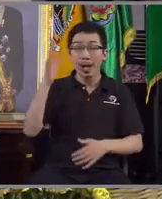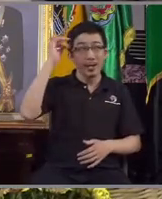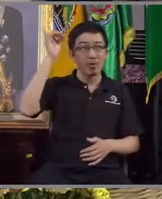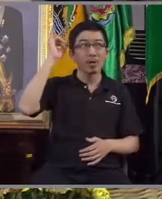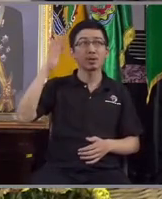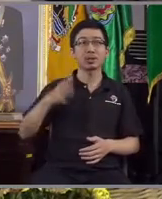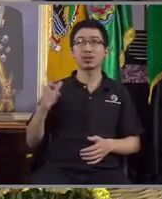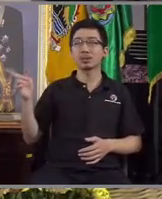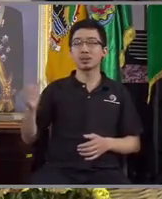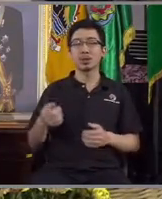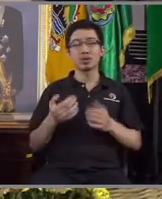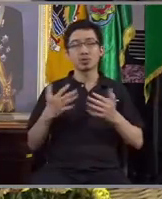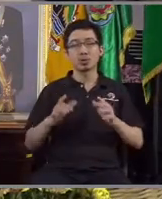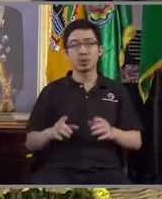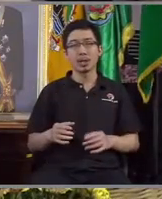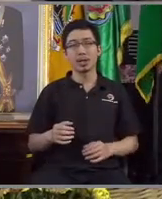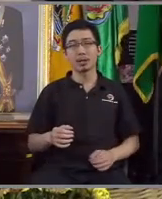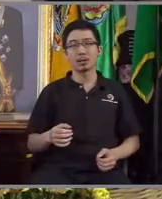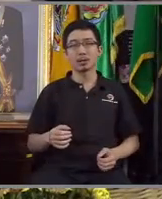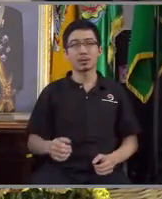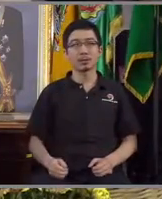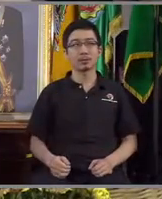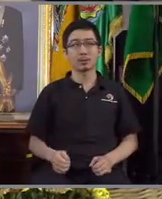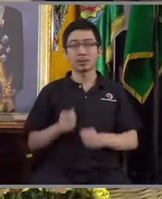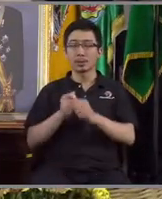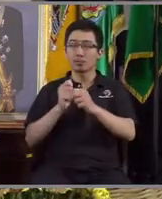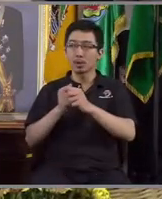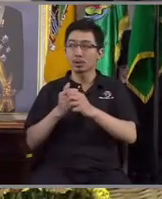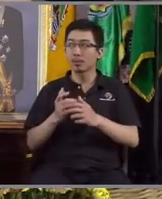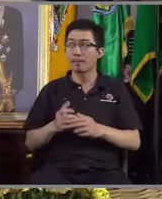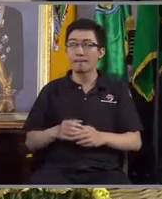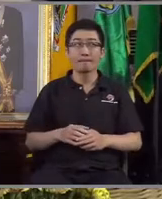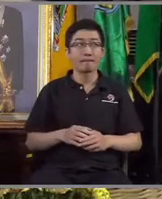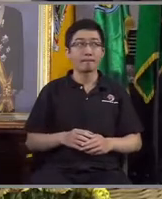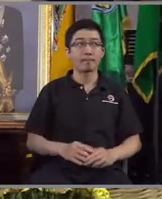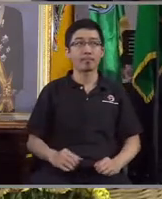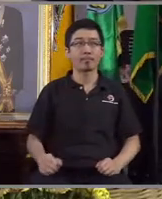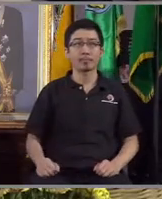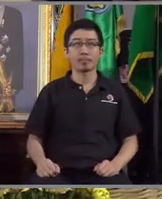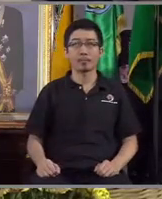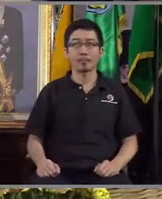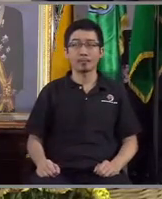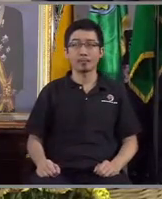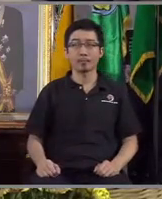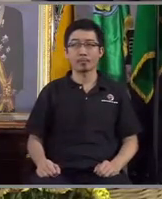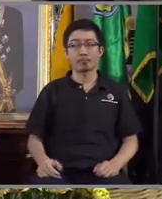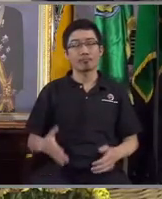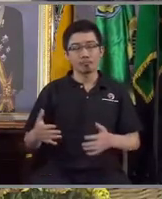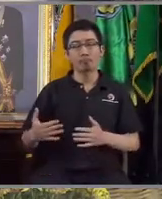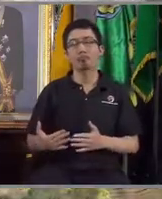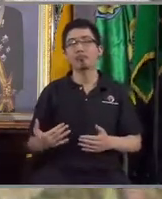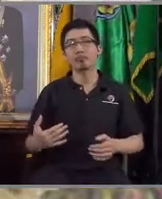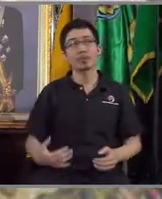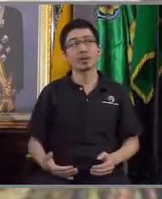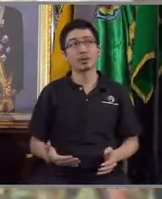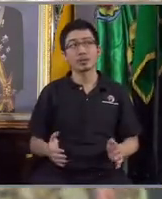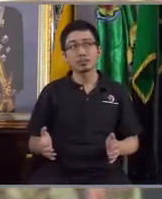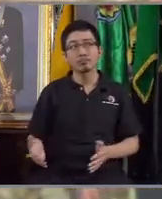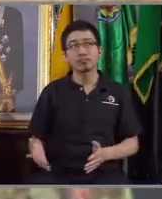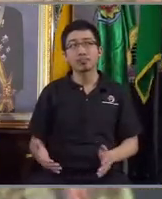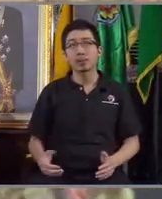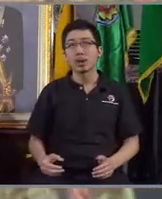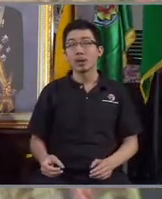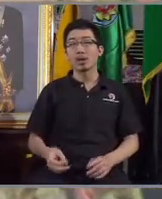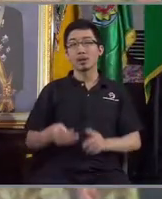sudah dilakukan. Tadi memang banyak juga untuk terkait sektor pariwisata ya Bapak. Baik, selanjutnya Bupati